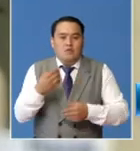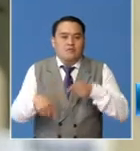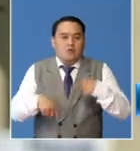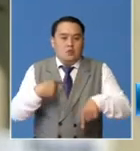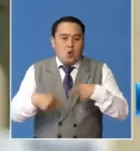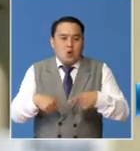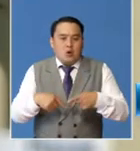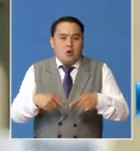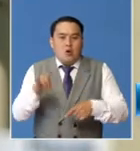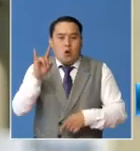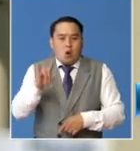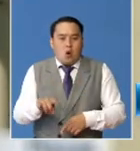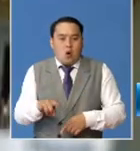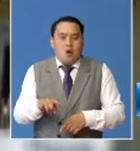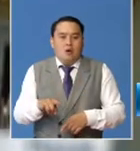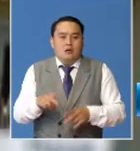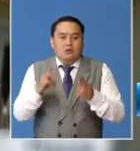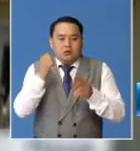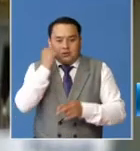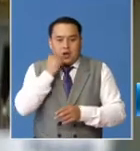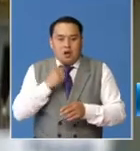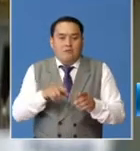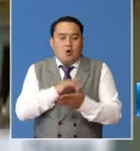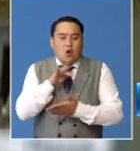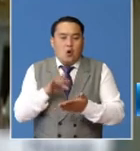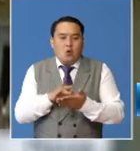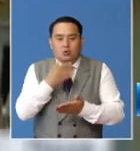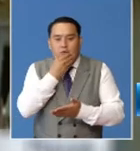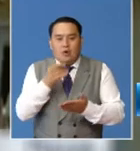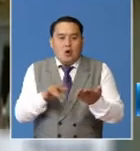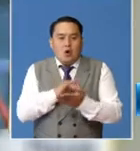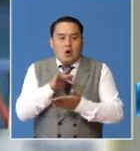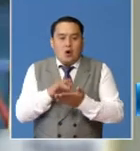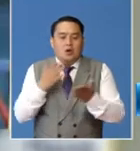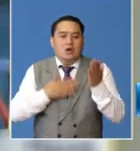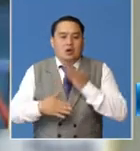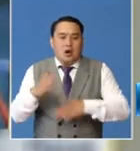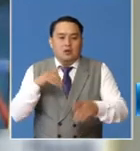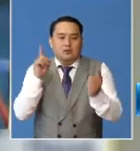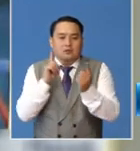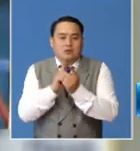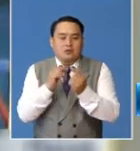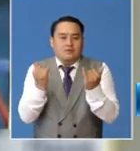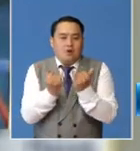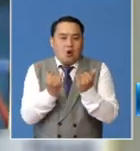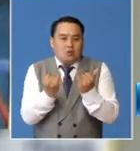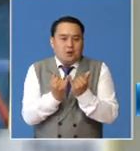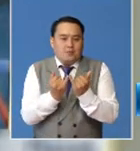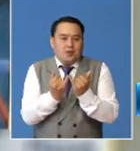футболу. На окнах одного из аварийных домов города появились изображения горожан, радостно встречающих гостей